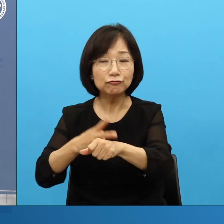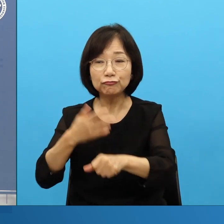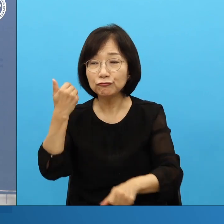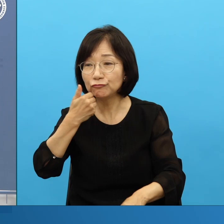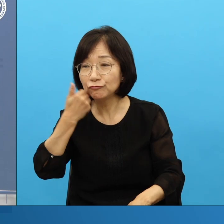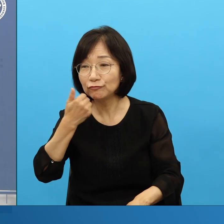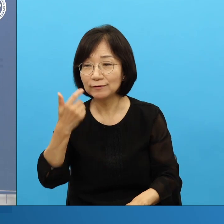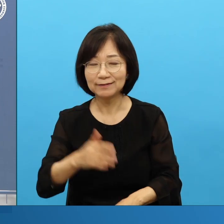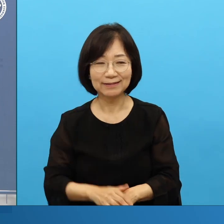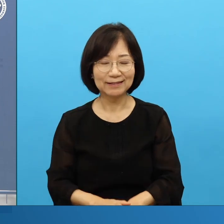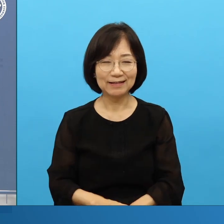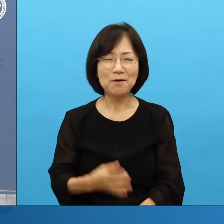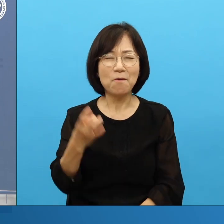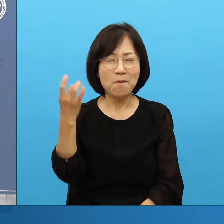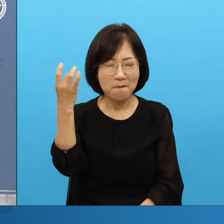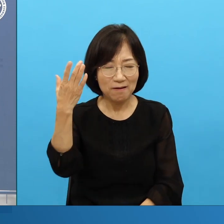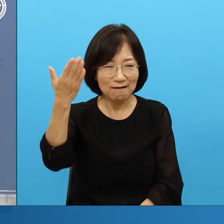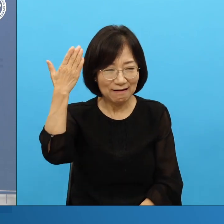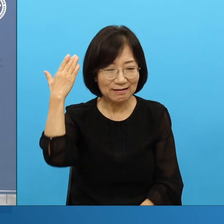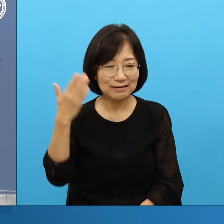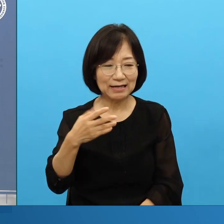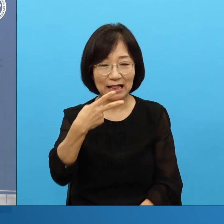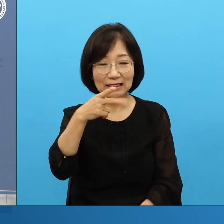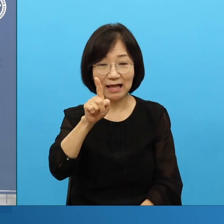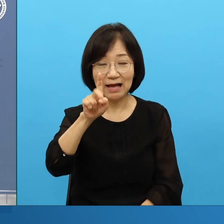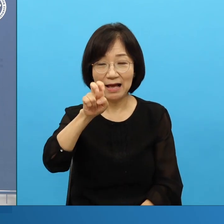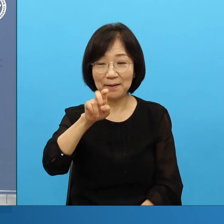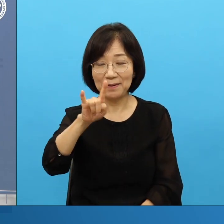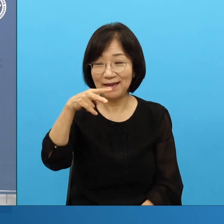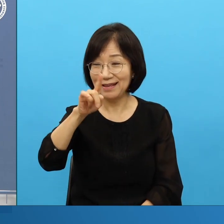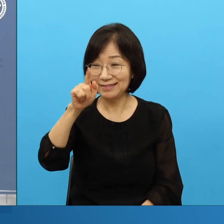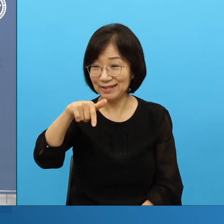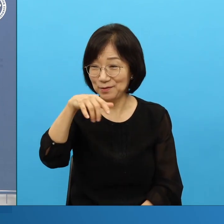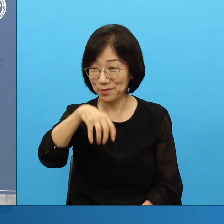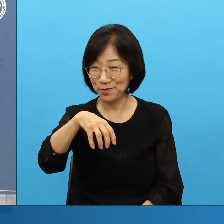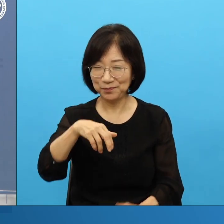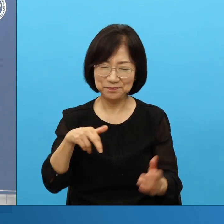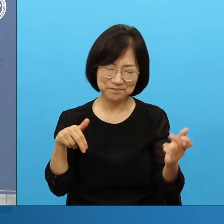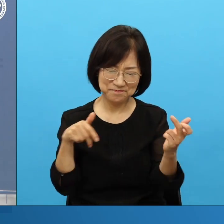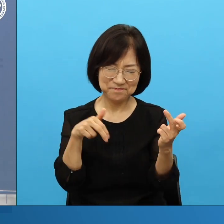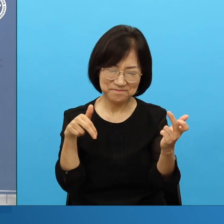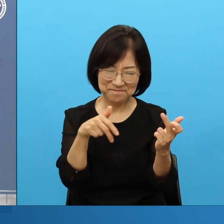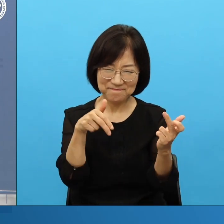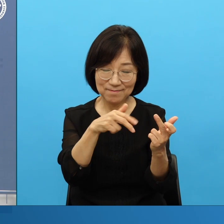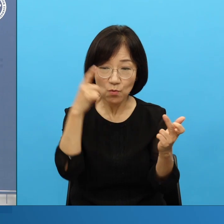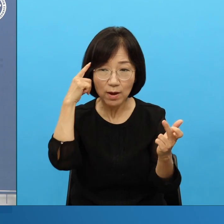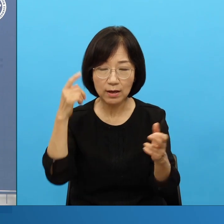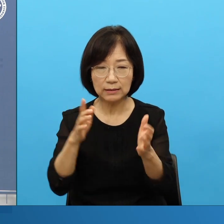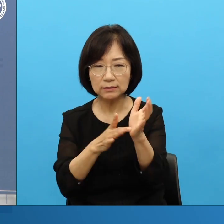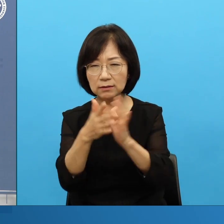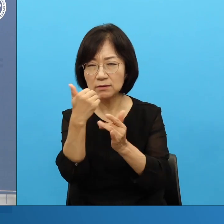다메섹으로 예수 믿는 사람 잡아 죽이러 가다가 그리스도 만난 거예요. Who was this Paul? He was a man who was going to